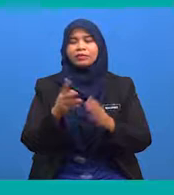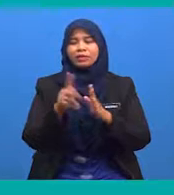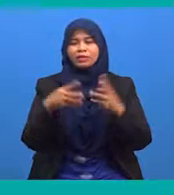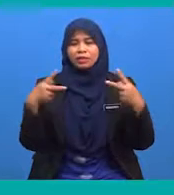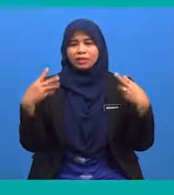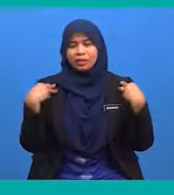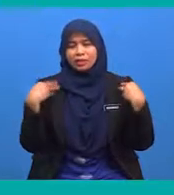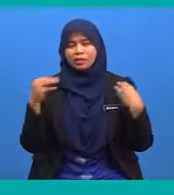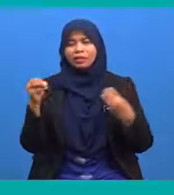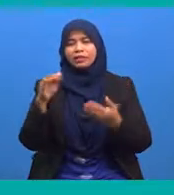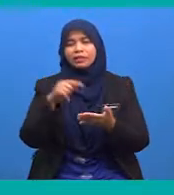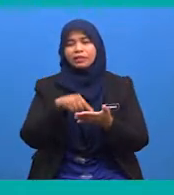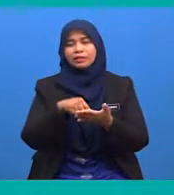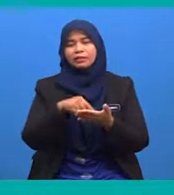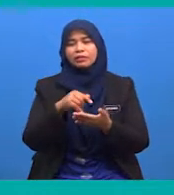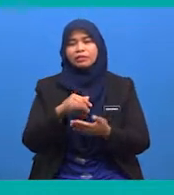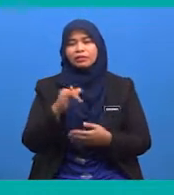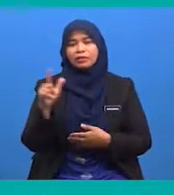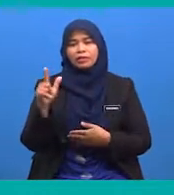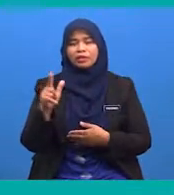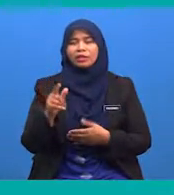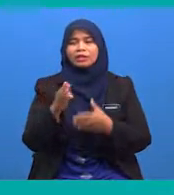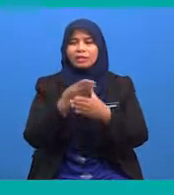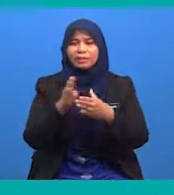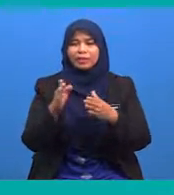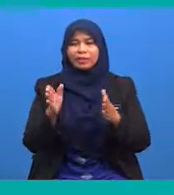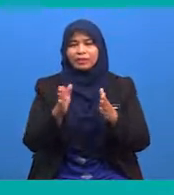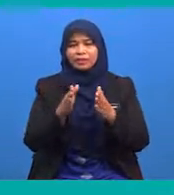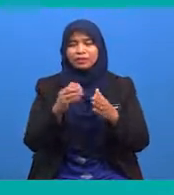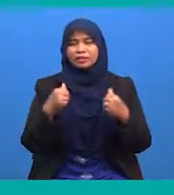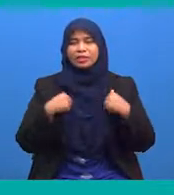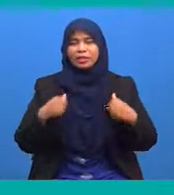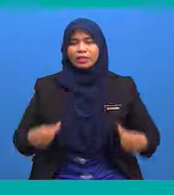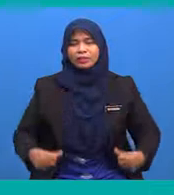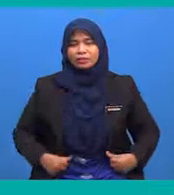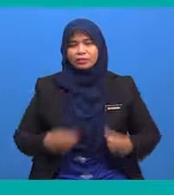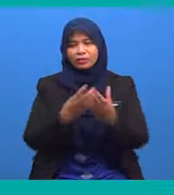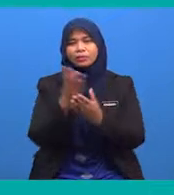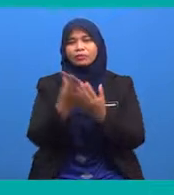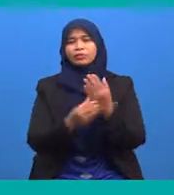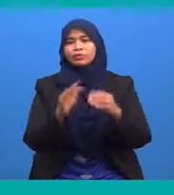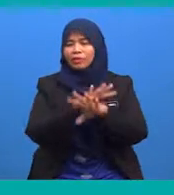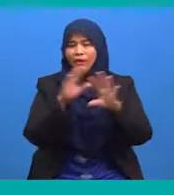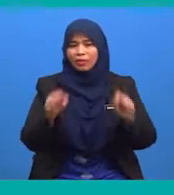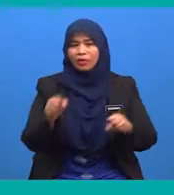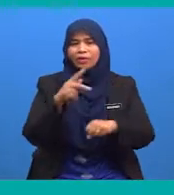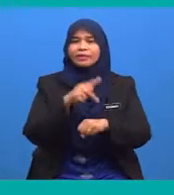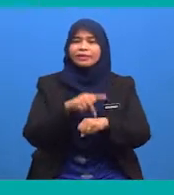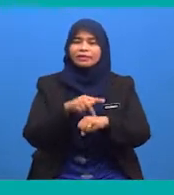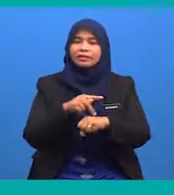tersebut adalah, pertama, sebahagian kecil anggota wuduk tidak boleh terkena air.